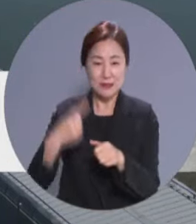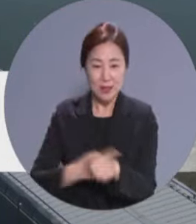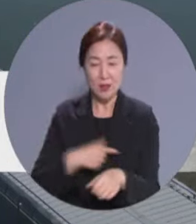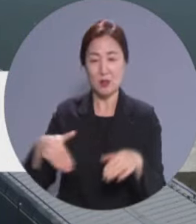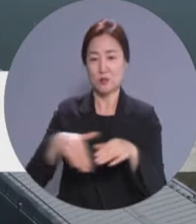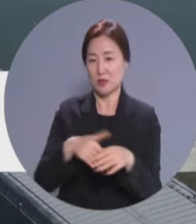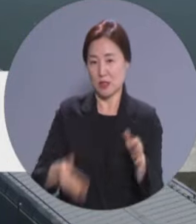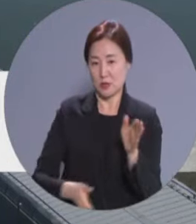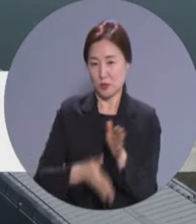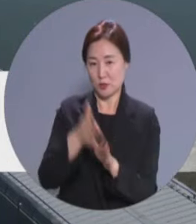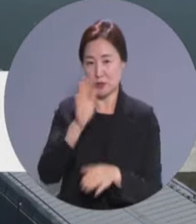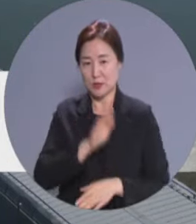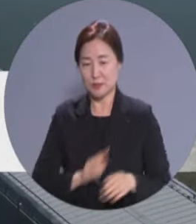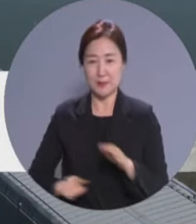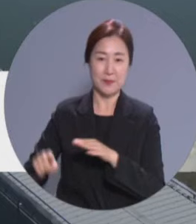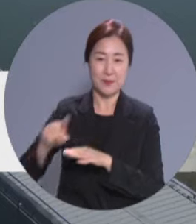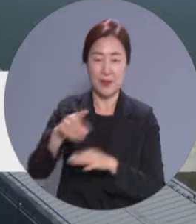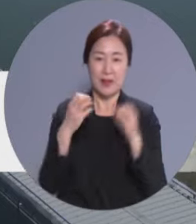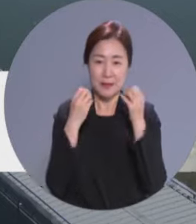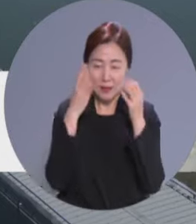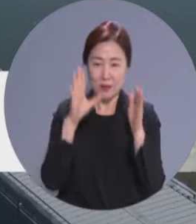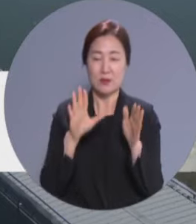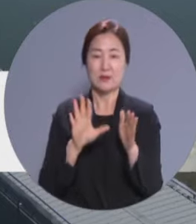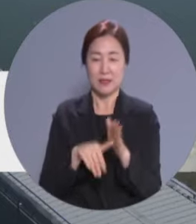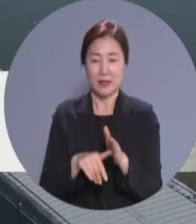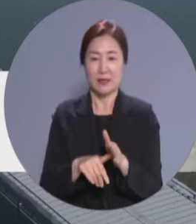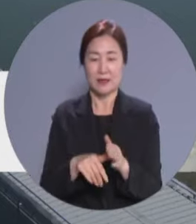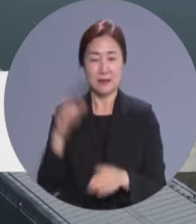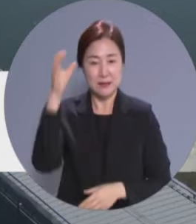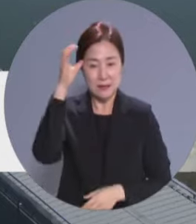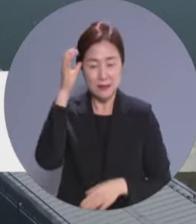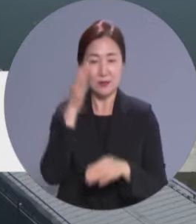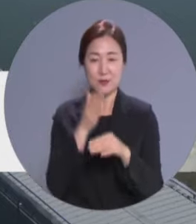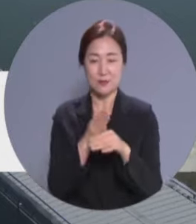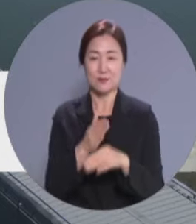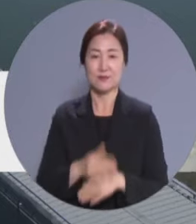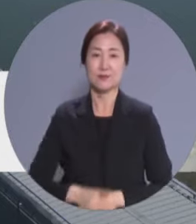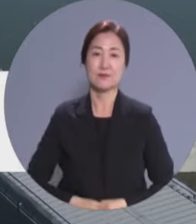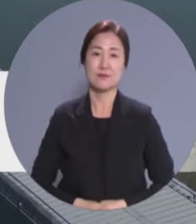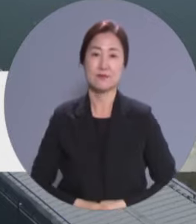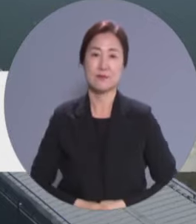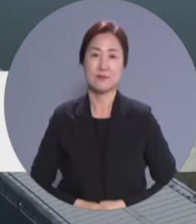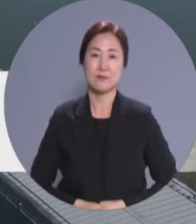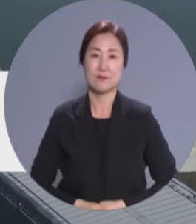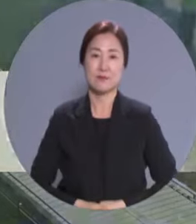생태문화산업도시로 도약하는 새로운 시작점이 될 것으로 기대되고 있습니다. 김주희 기자입니다.